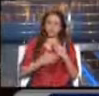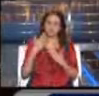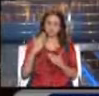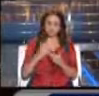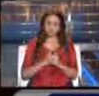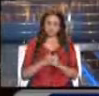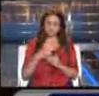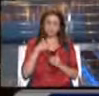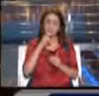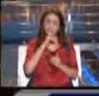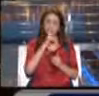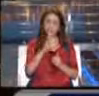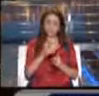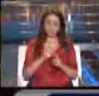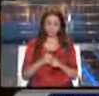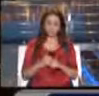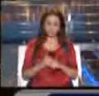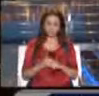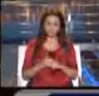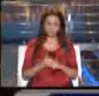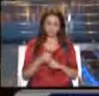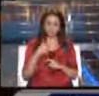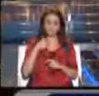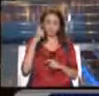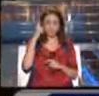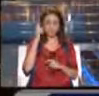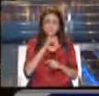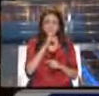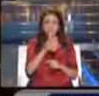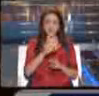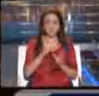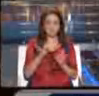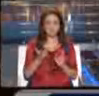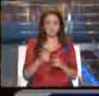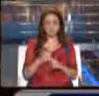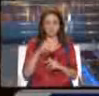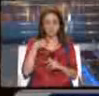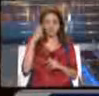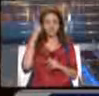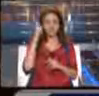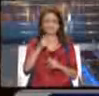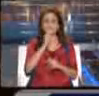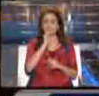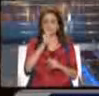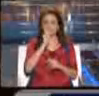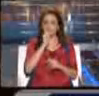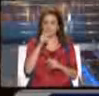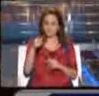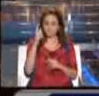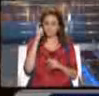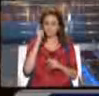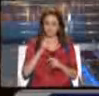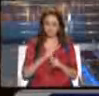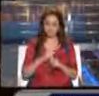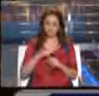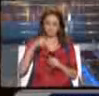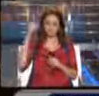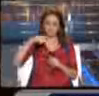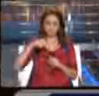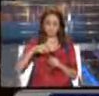ليه؟ لان حضرتك وانا اعلم انا بكلم مين، وانا عارف ان حضرتك كان لك اصدار معين. النهارده لما بيجي شوقي